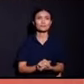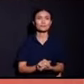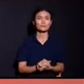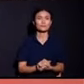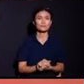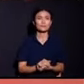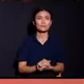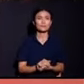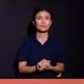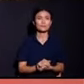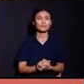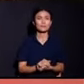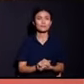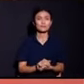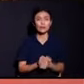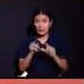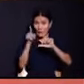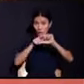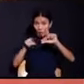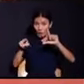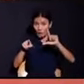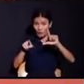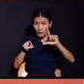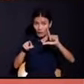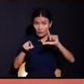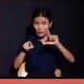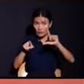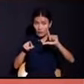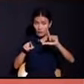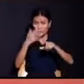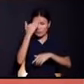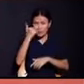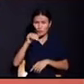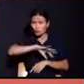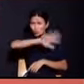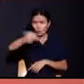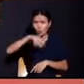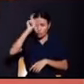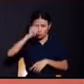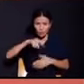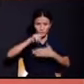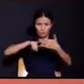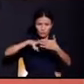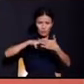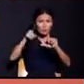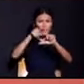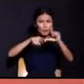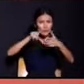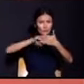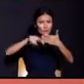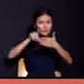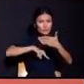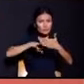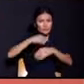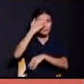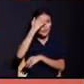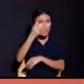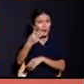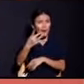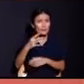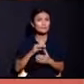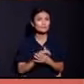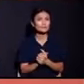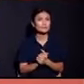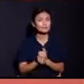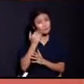ทำไมก้าวไกลถึงเป็นคำตอบสุดท้ายทำไมก้าวไกลจึงเป็นคำต